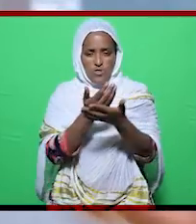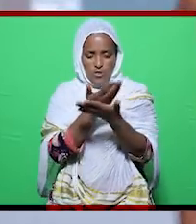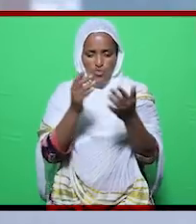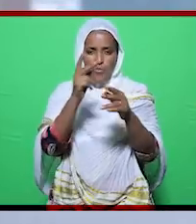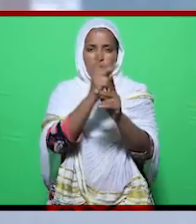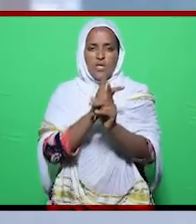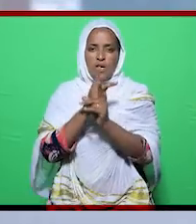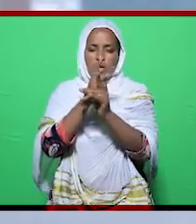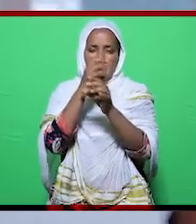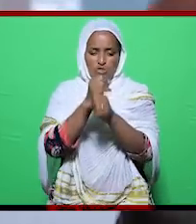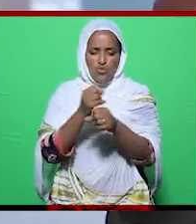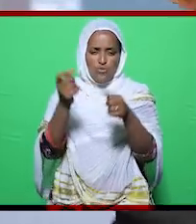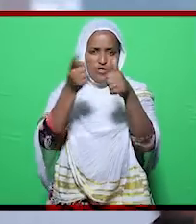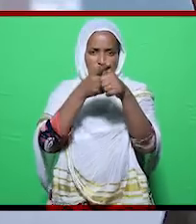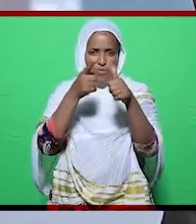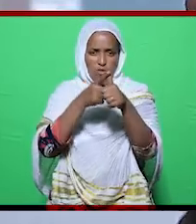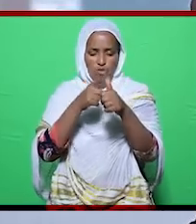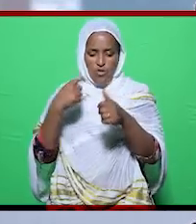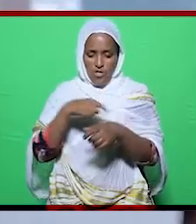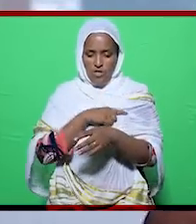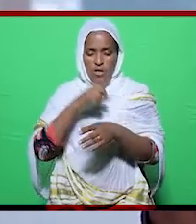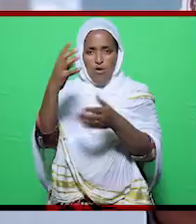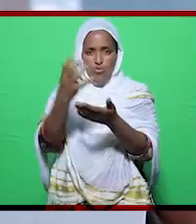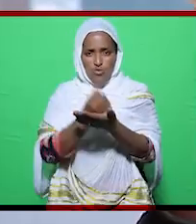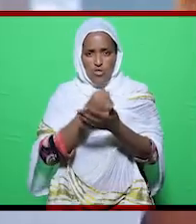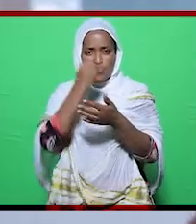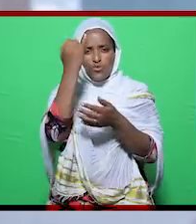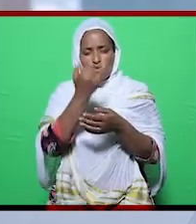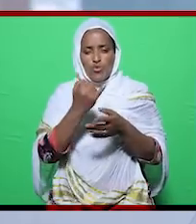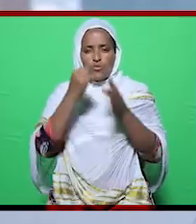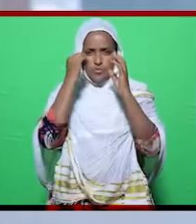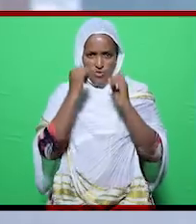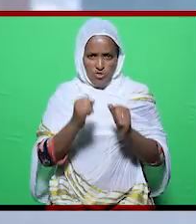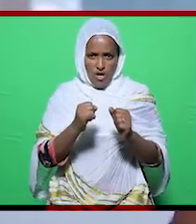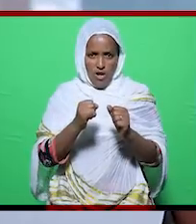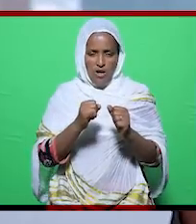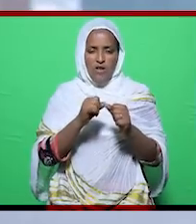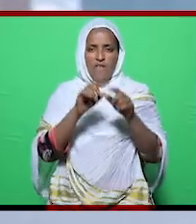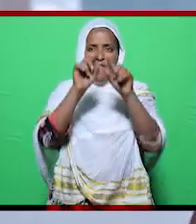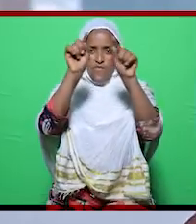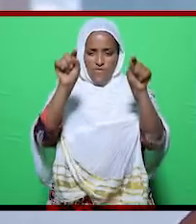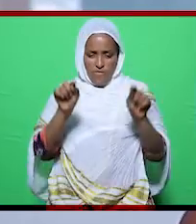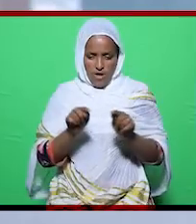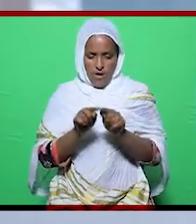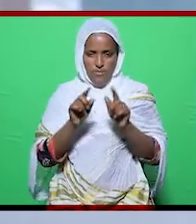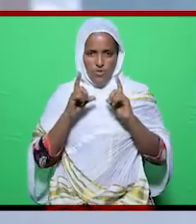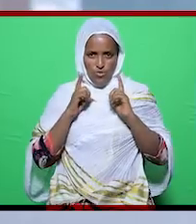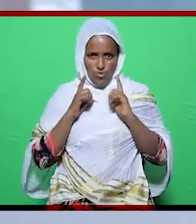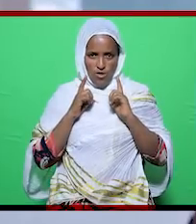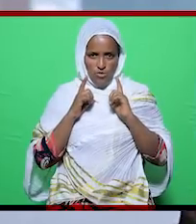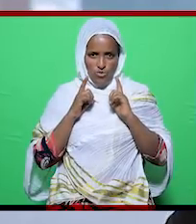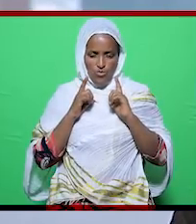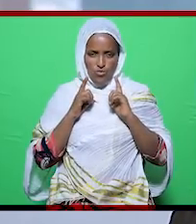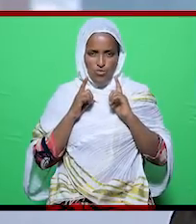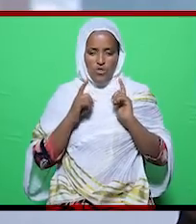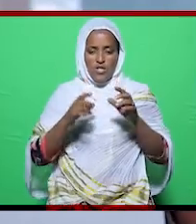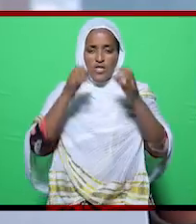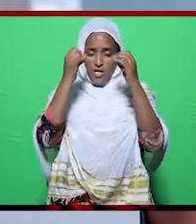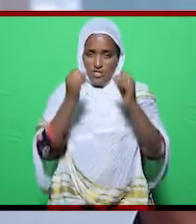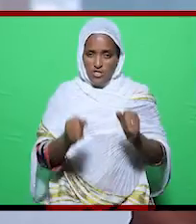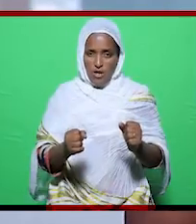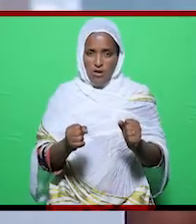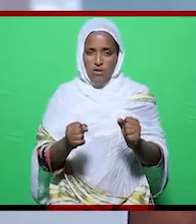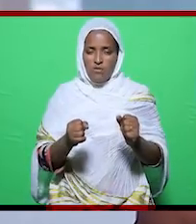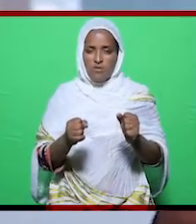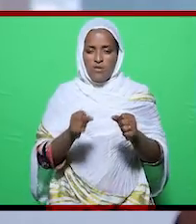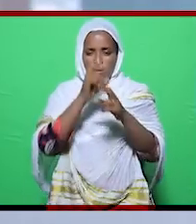ለእግዚአብሔር ስለማይቀር ማለት ነው። ቅዱሳት ሥዕላትም እንደዚህ ናቸው፣ መስዋዕት የሚቀርብባቸው ናቸው። ስለዚህ መስዋዕት የምናቀርብባቸው ነገሮች በጥንቃቄ